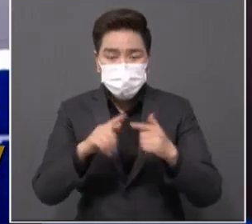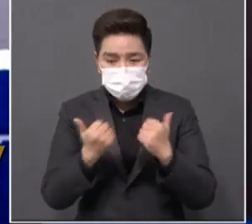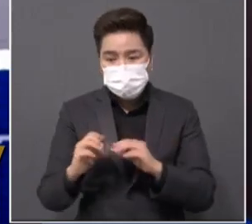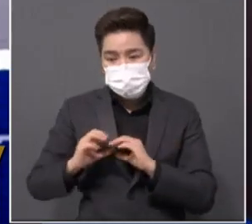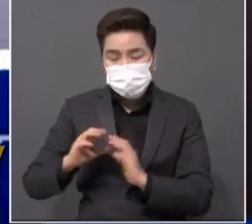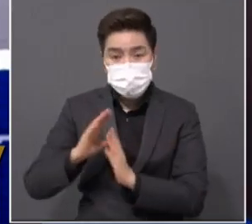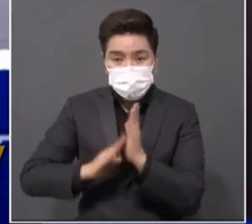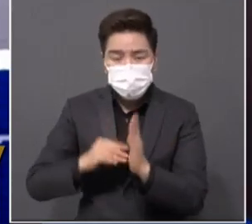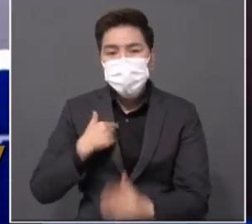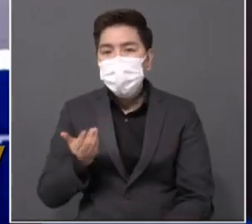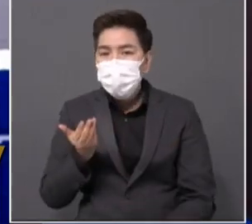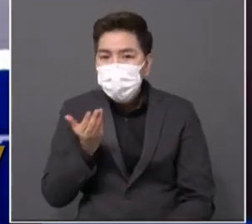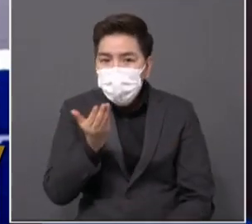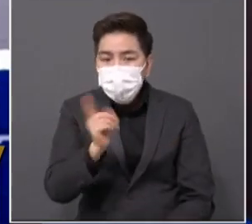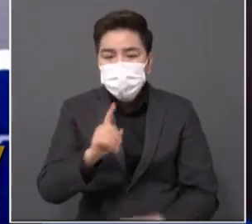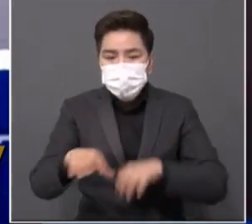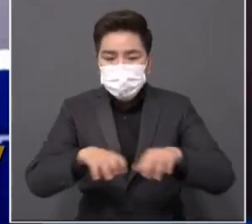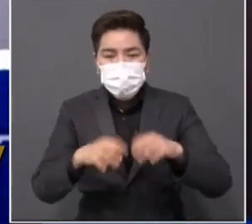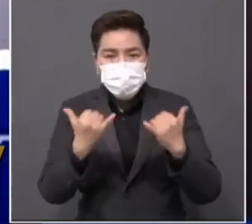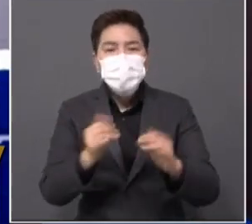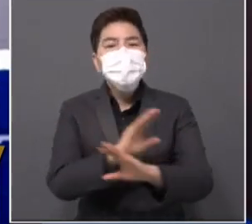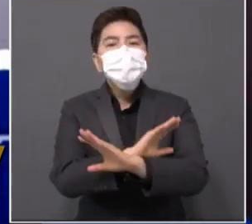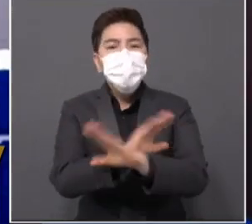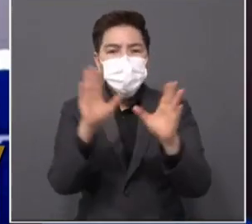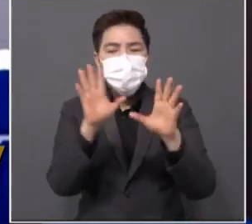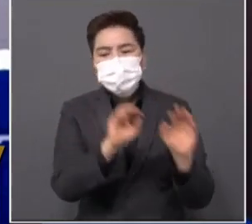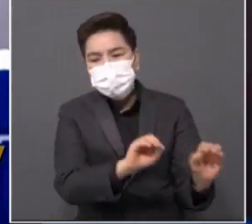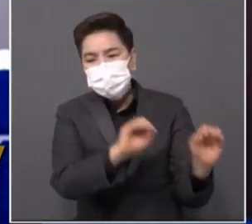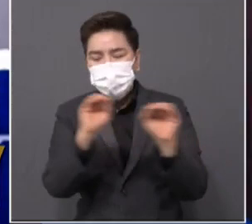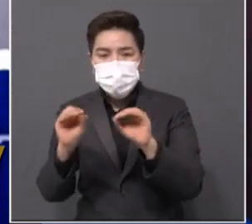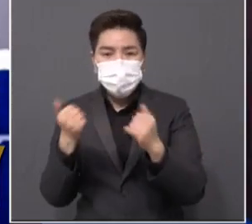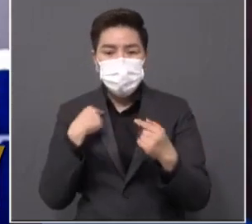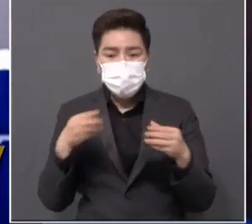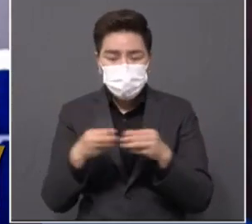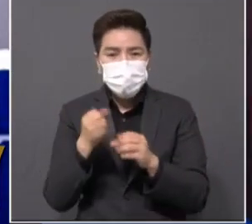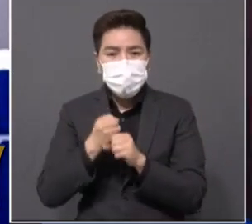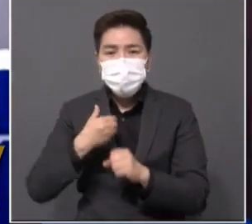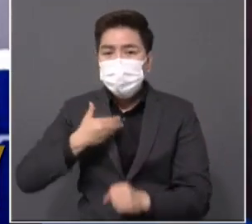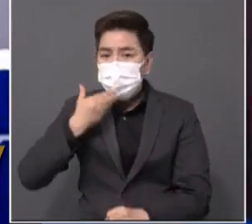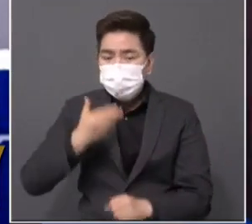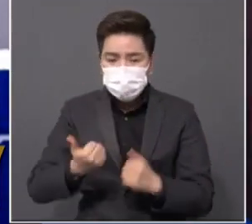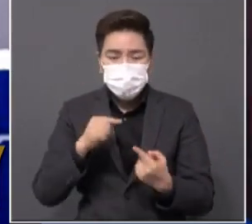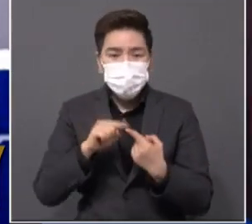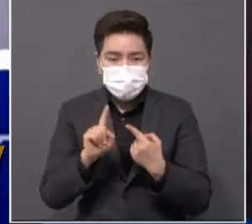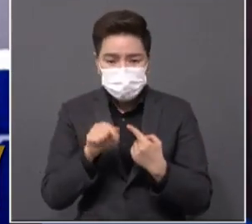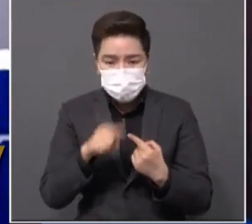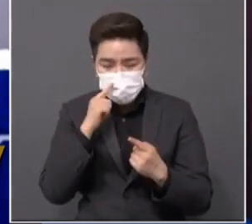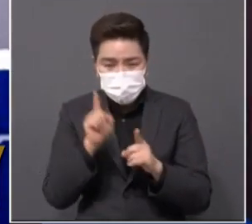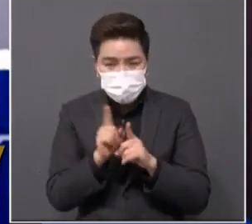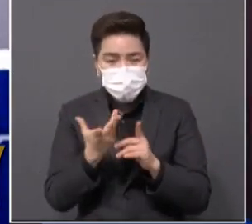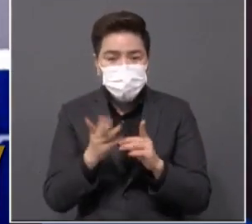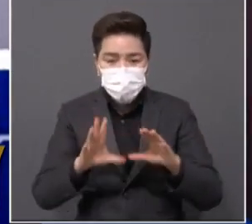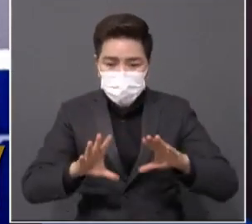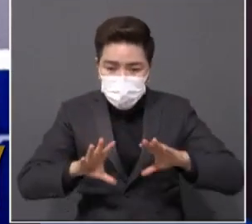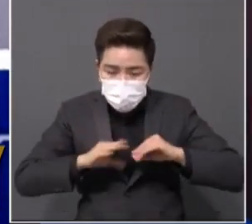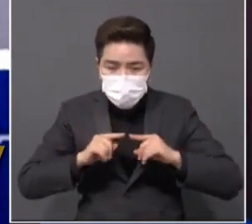างภมิจัไทยเรียกร้องให้การจัดงานครั้งนี้ได้ยกเลออกไปพักภมิจัไยได้ทำมาดุตรอดและสิงเห่านี้เป็การตอบ